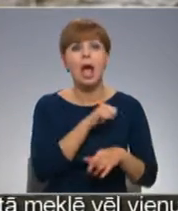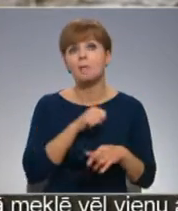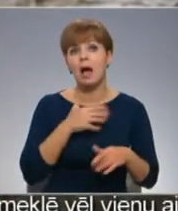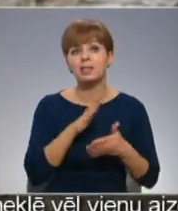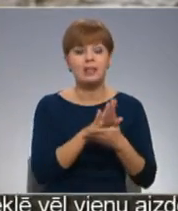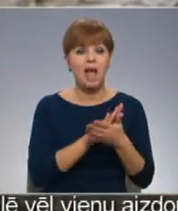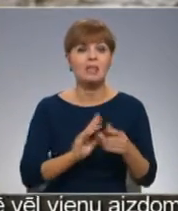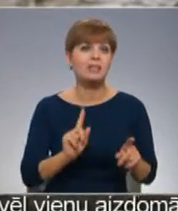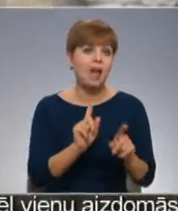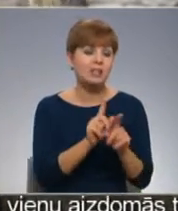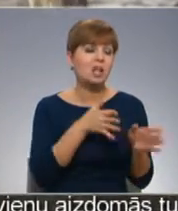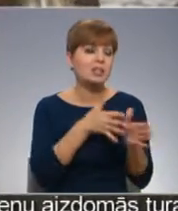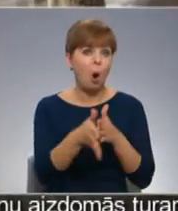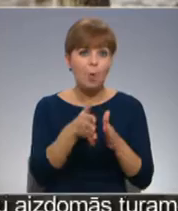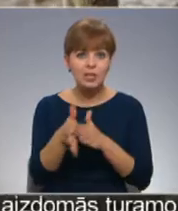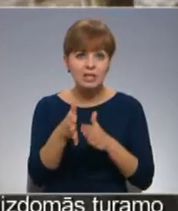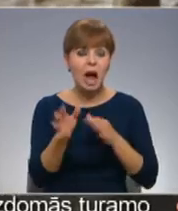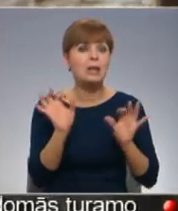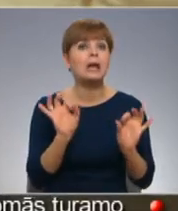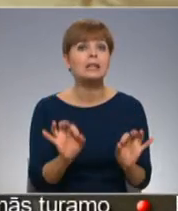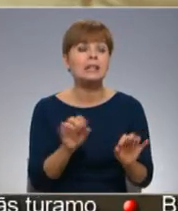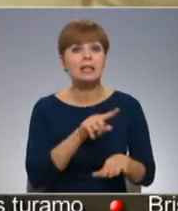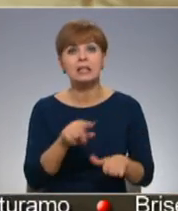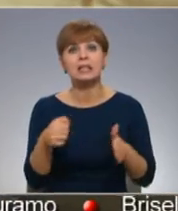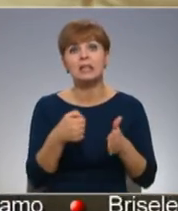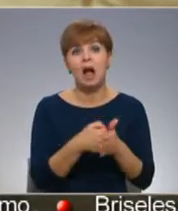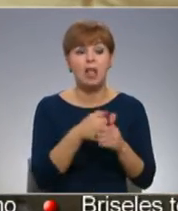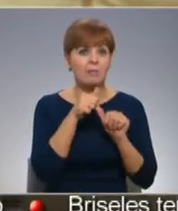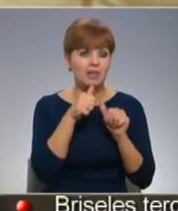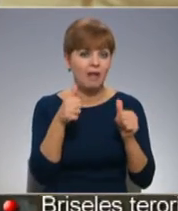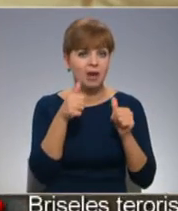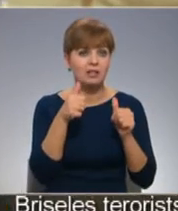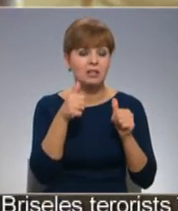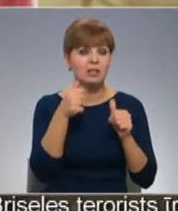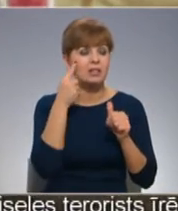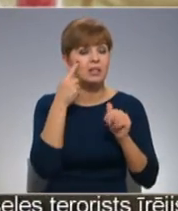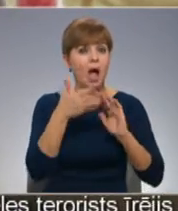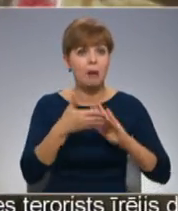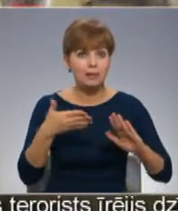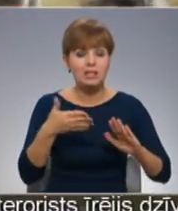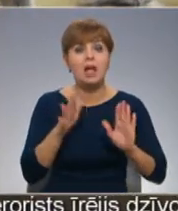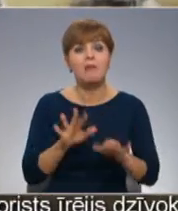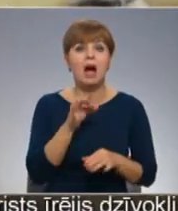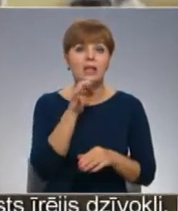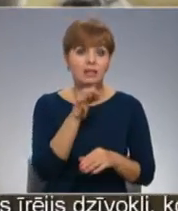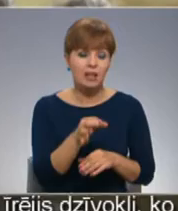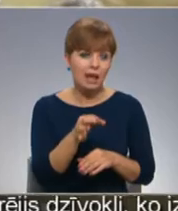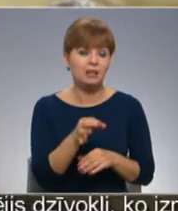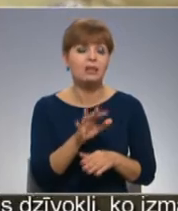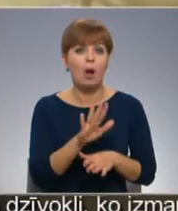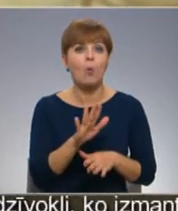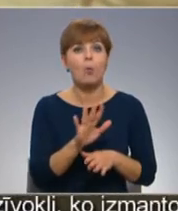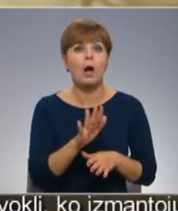un izgājis tam visam caur, tad tā īsti līdz galam to nemaz nevar saprast. Un, tā kā, nu, jau varētu teikt, ka kaut ko sākam saprast.